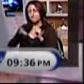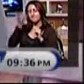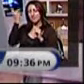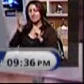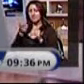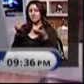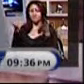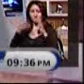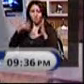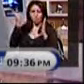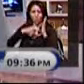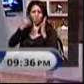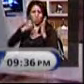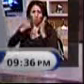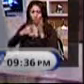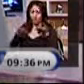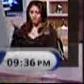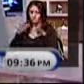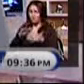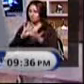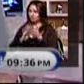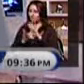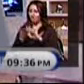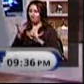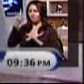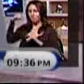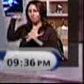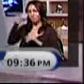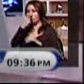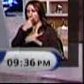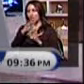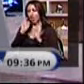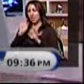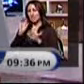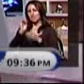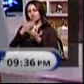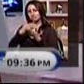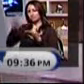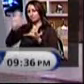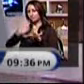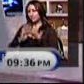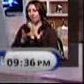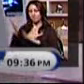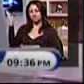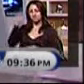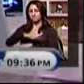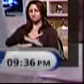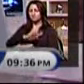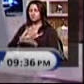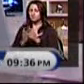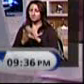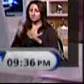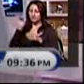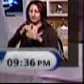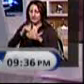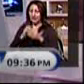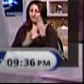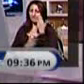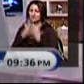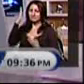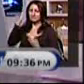معايا توقعات بهذه الملايين، لا انا قوي طبعا. والاخوان المسلمين للاسف لن يحدث الا يعني